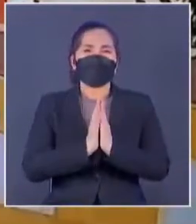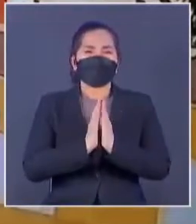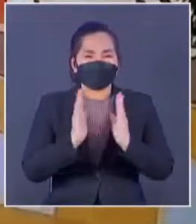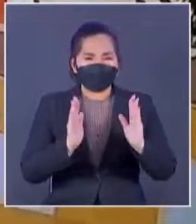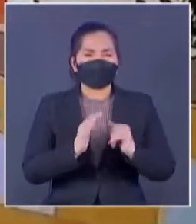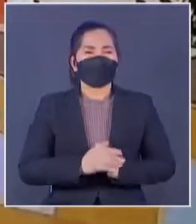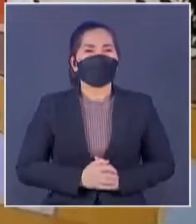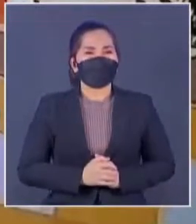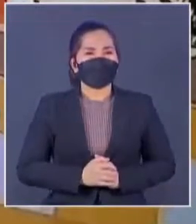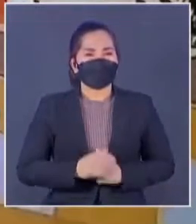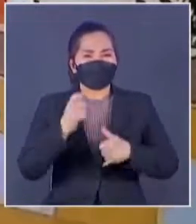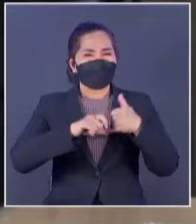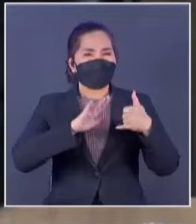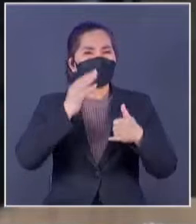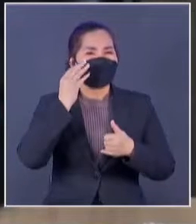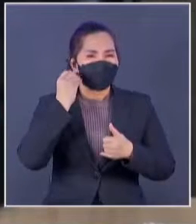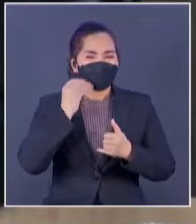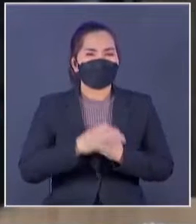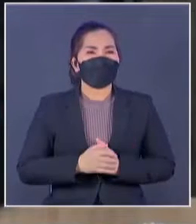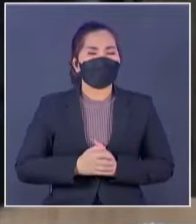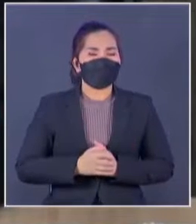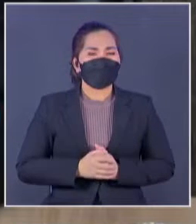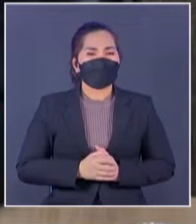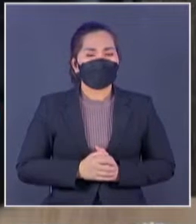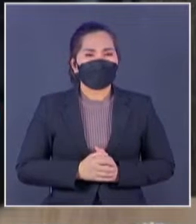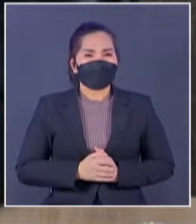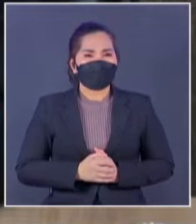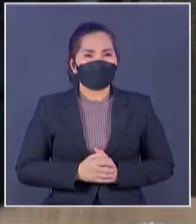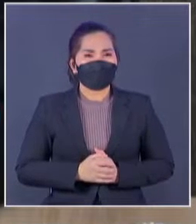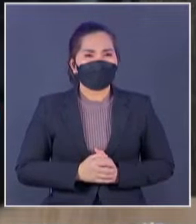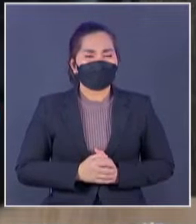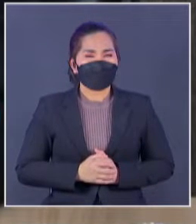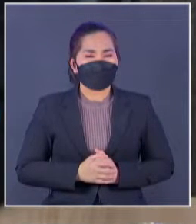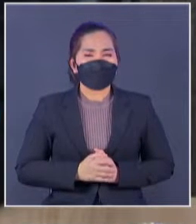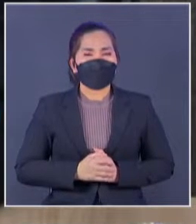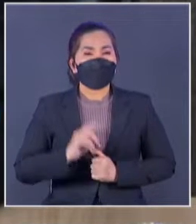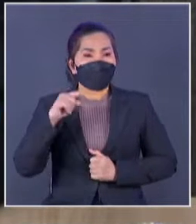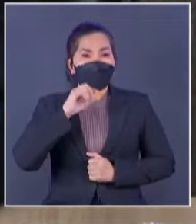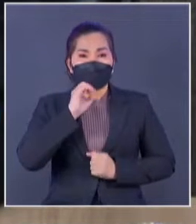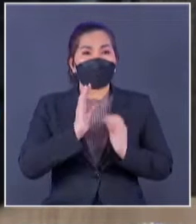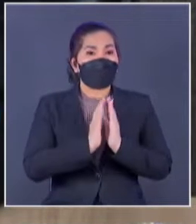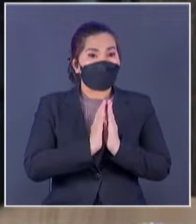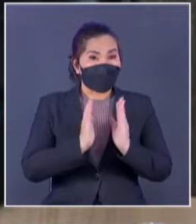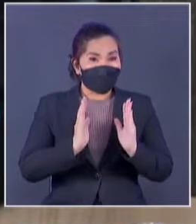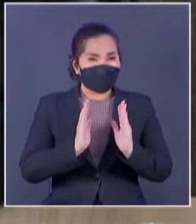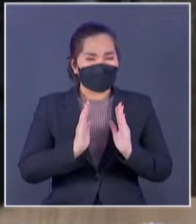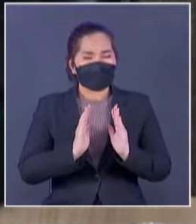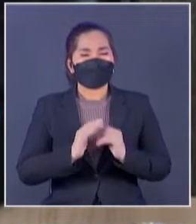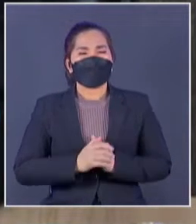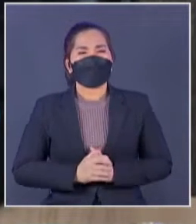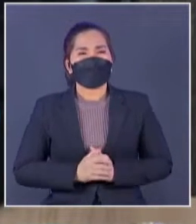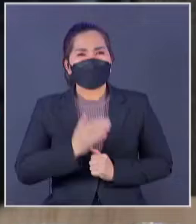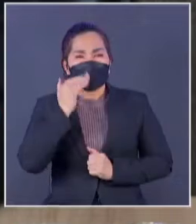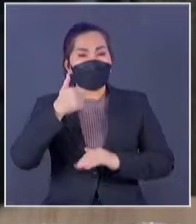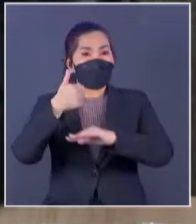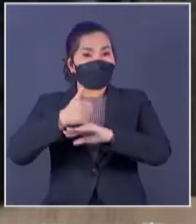คะคุณยายใหม่น่ารักจริงๆนะครับครูคุณพิสมัยเนี่ยกราบขอบคุณแล้วก็ขอบคุณคำอวยพรที่ได้